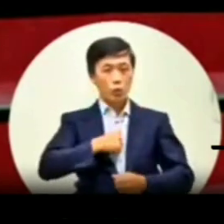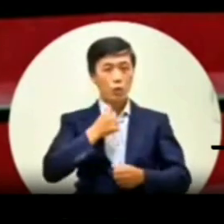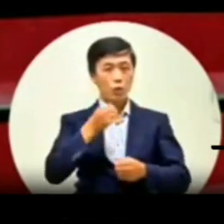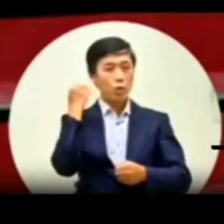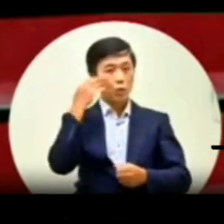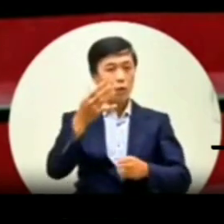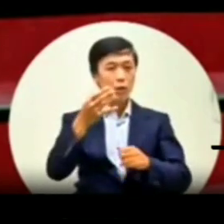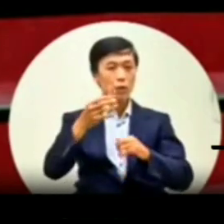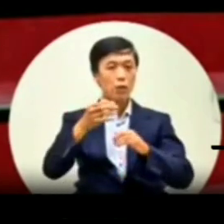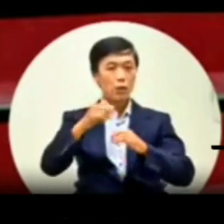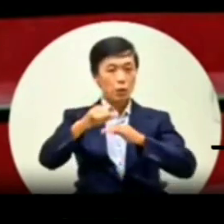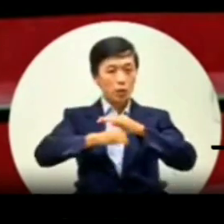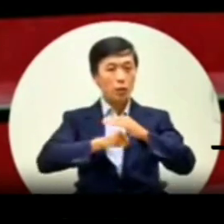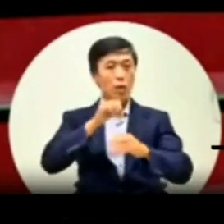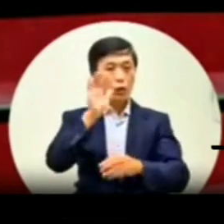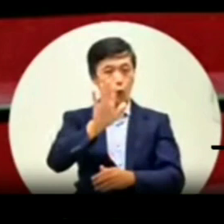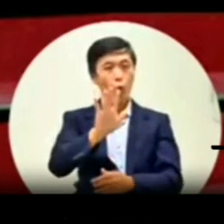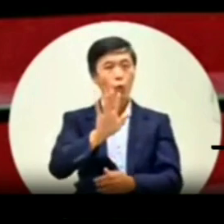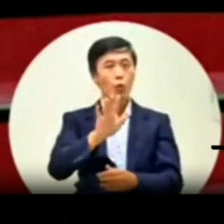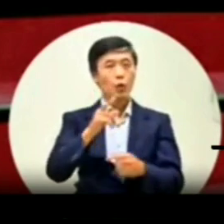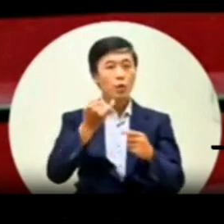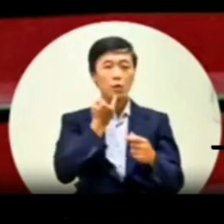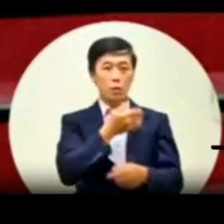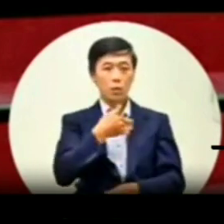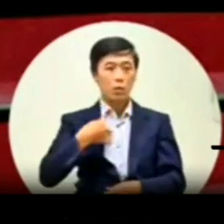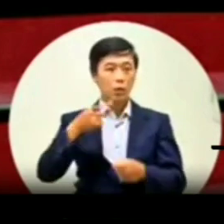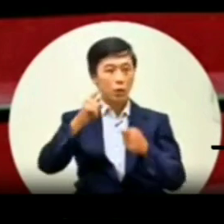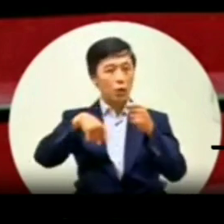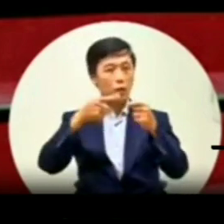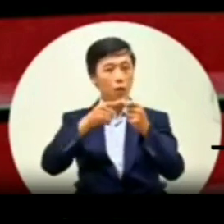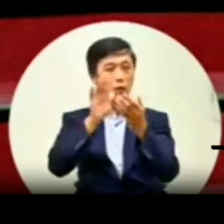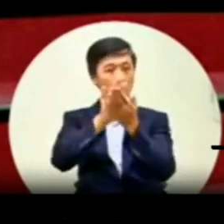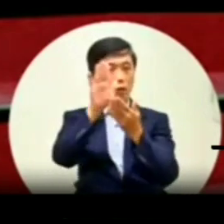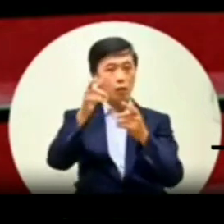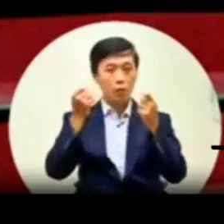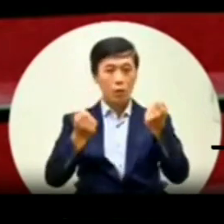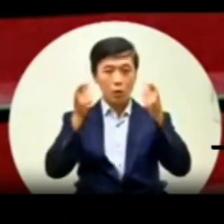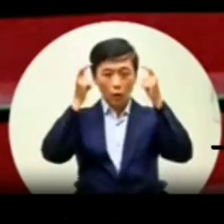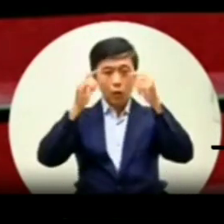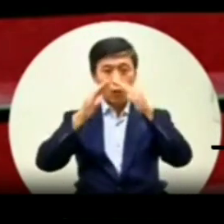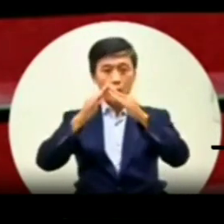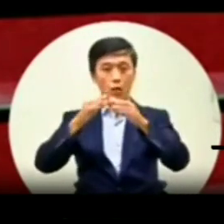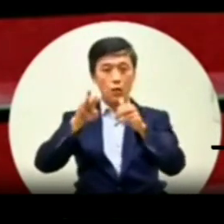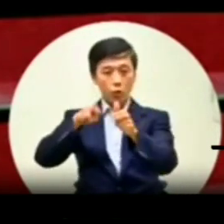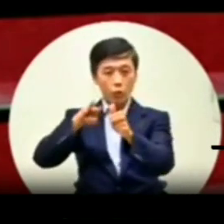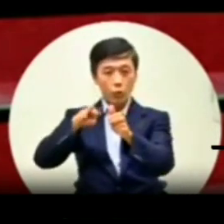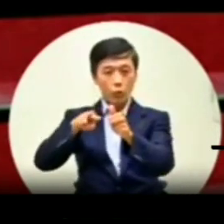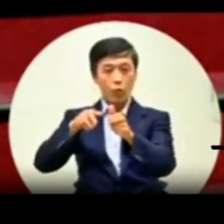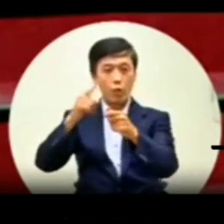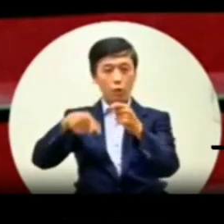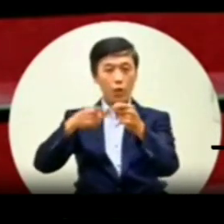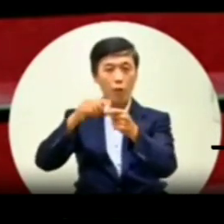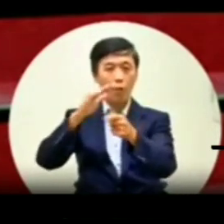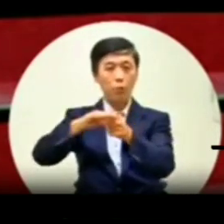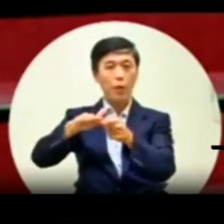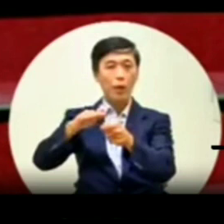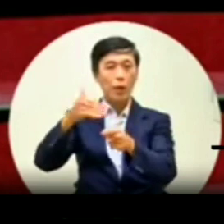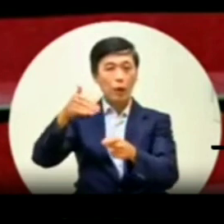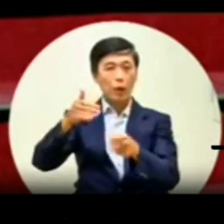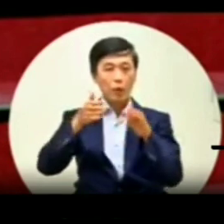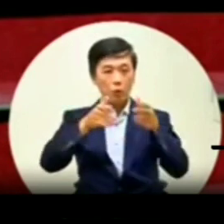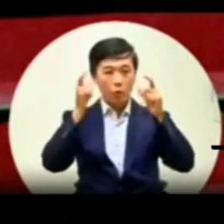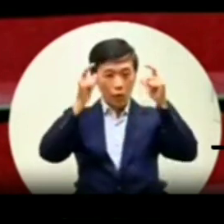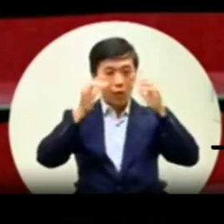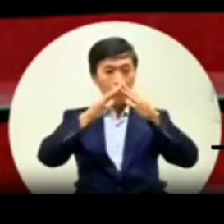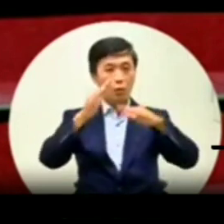诞生，他可能一年后，他在高雄市政府训练一年后，还没有摸清楚高雄市政府的所